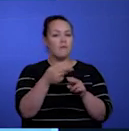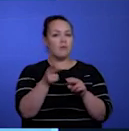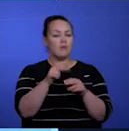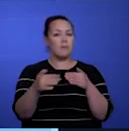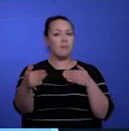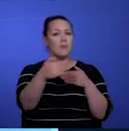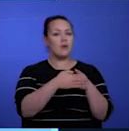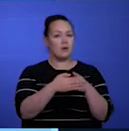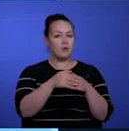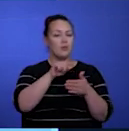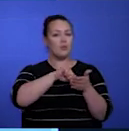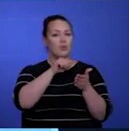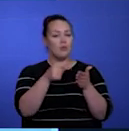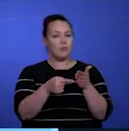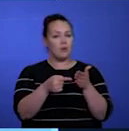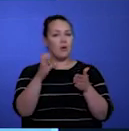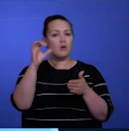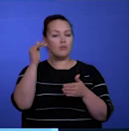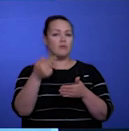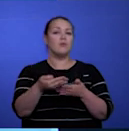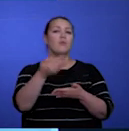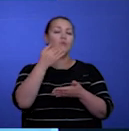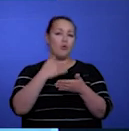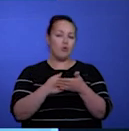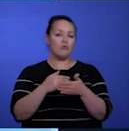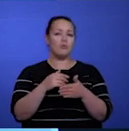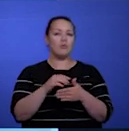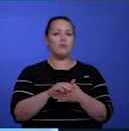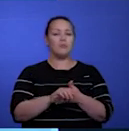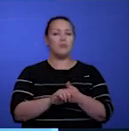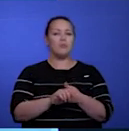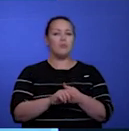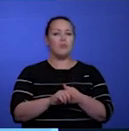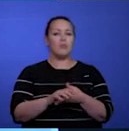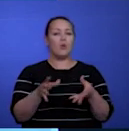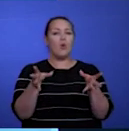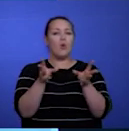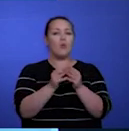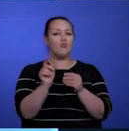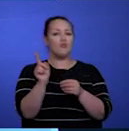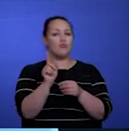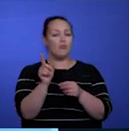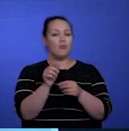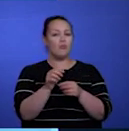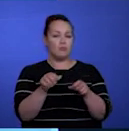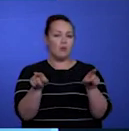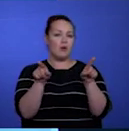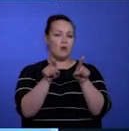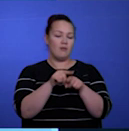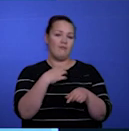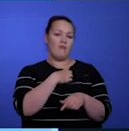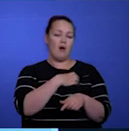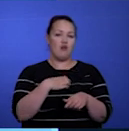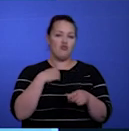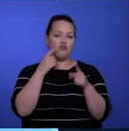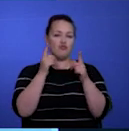перед корнем а суффикс после а что у них общего и то и другое значимая